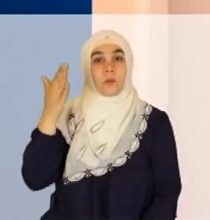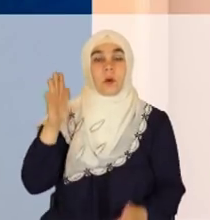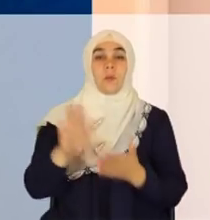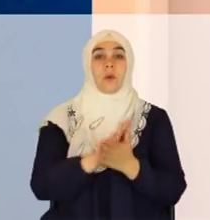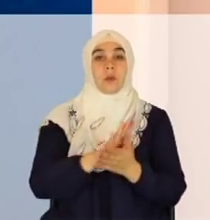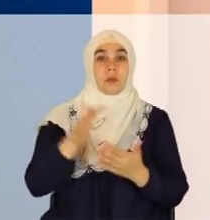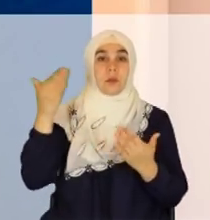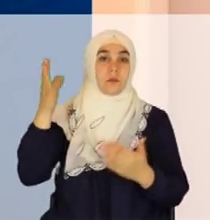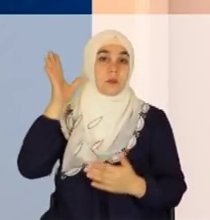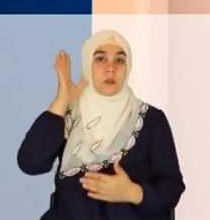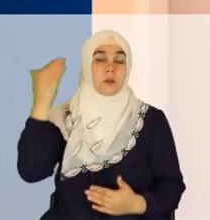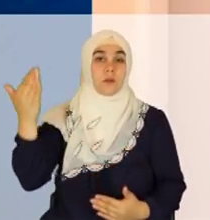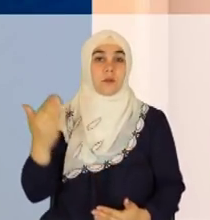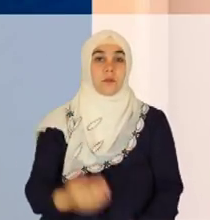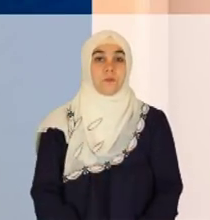paklik dinidir.